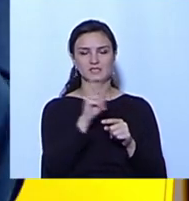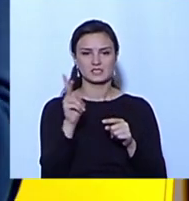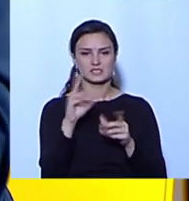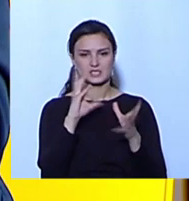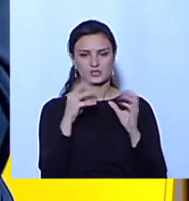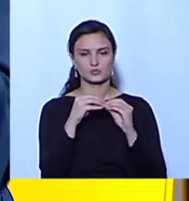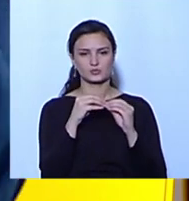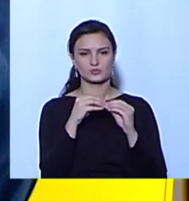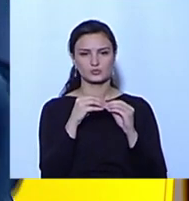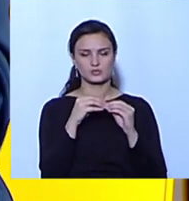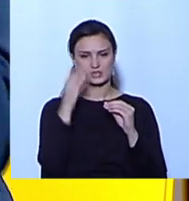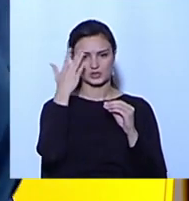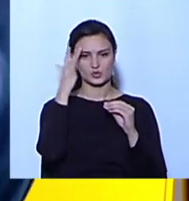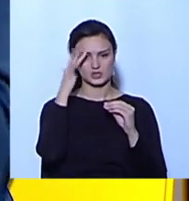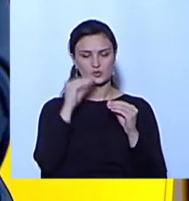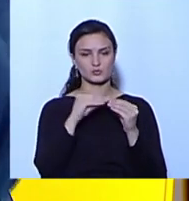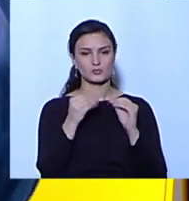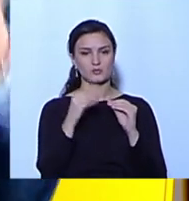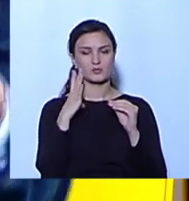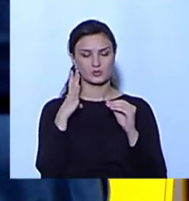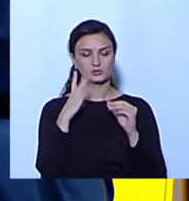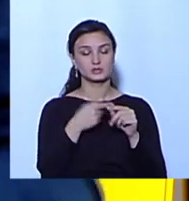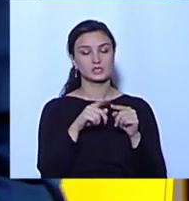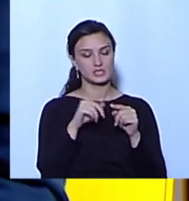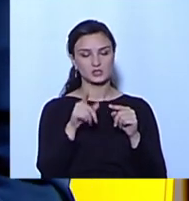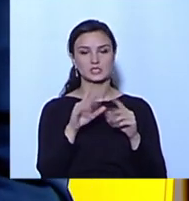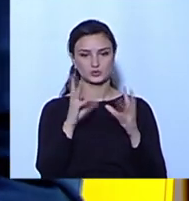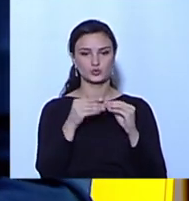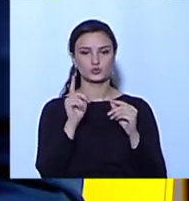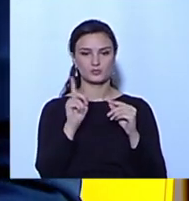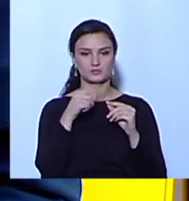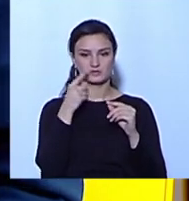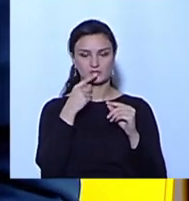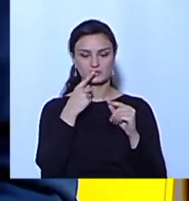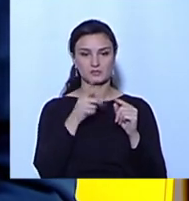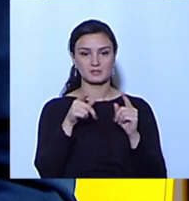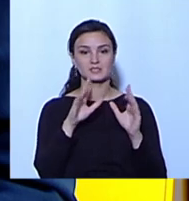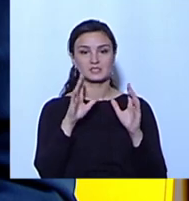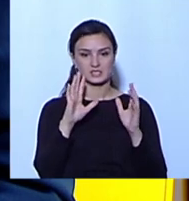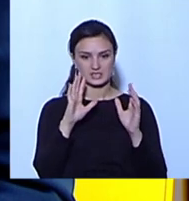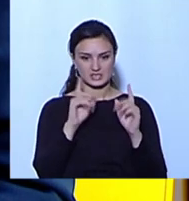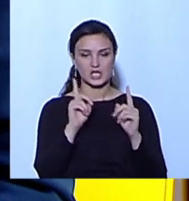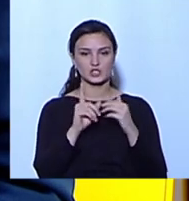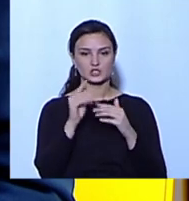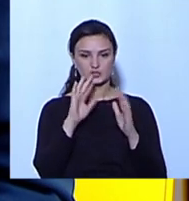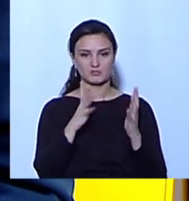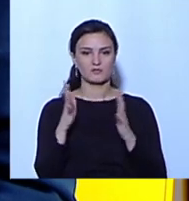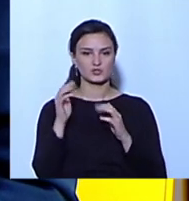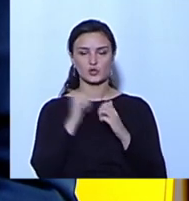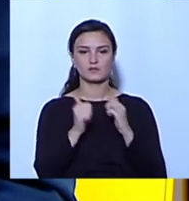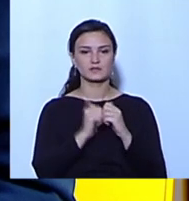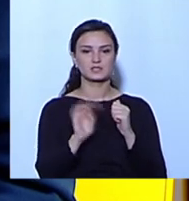თქვათ ზოგადად შეიძლება ათეროსკლეროზული პრობლემა იყოს. ეხლა ეს ზოგადად რომ თქვათ. ეს გარკვეულ შემთხვევაში ყოველთვის